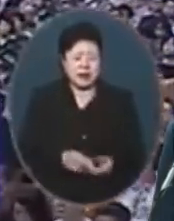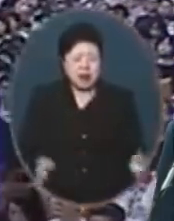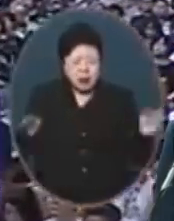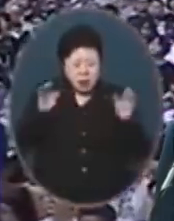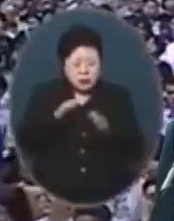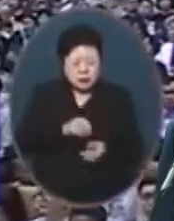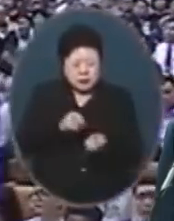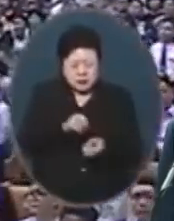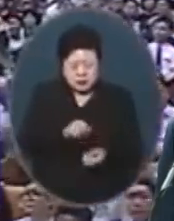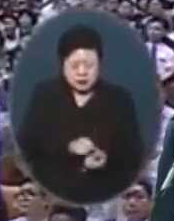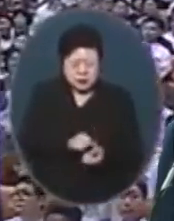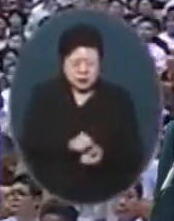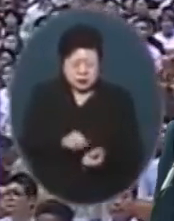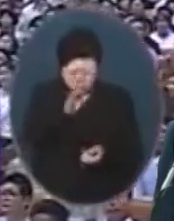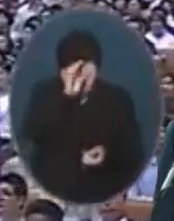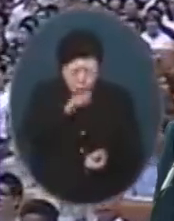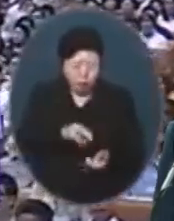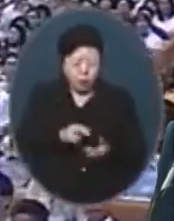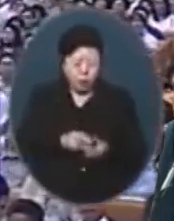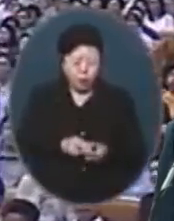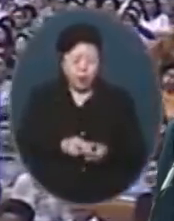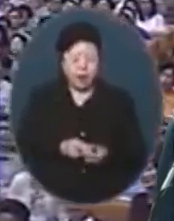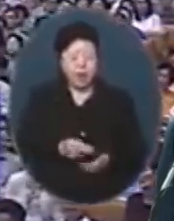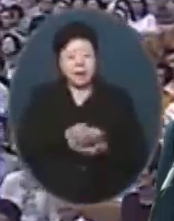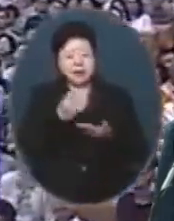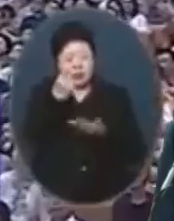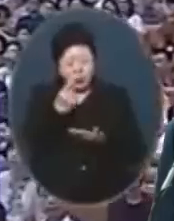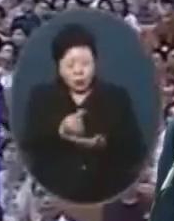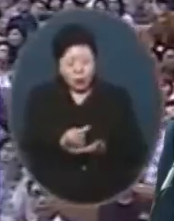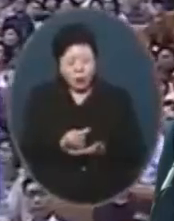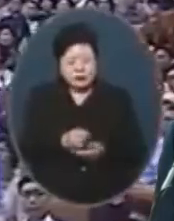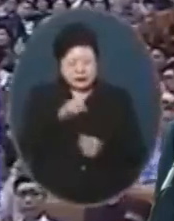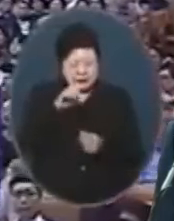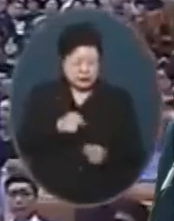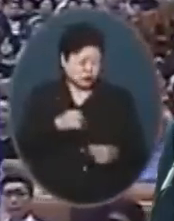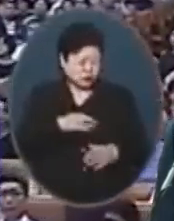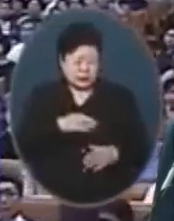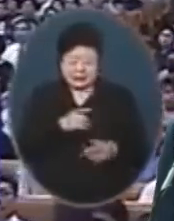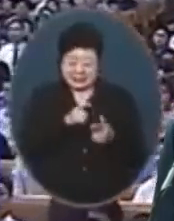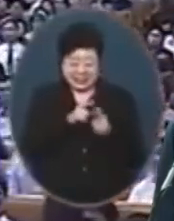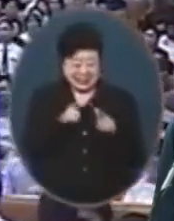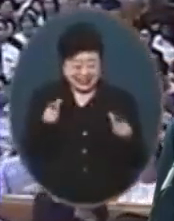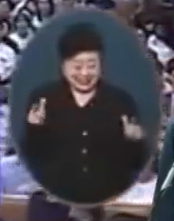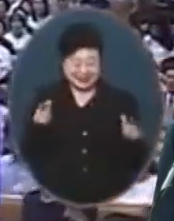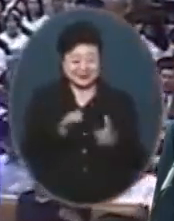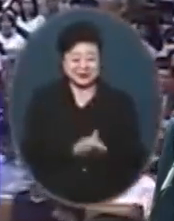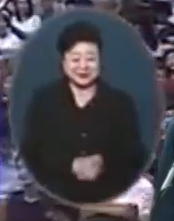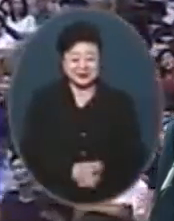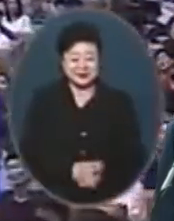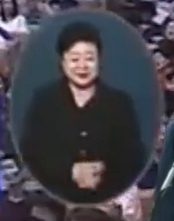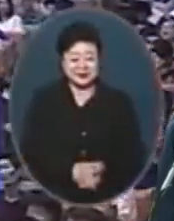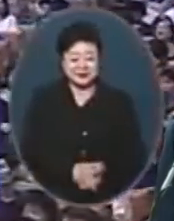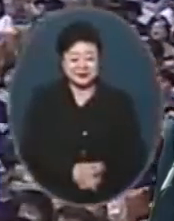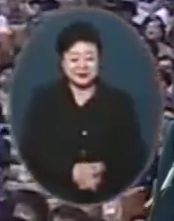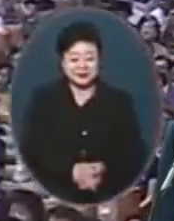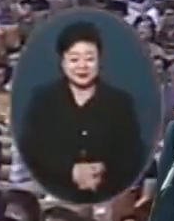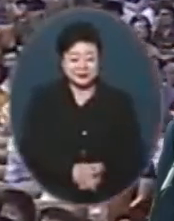때 퍼지는 전염병과 밝을 때 닥쳐오는 재앙을 두려워하지 아니할 것이로다.